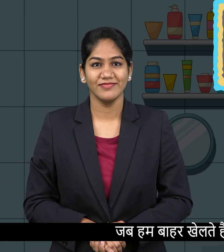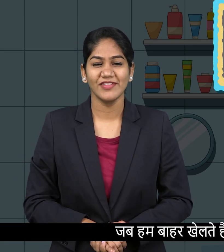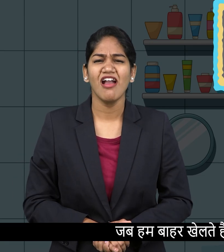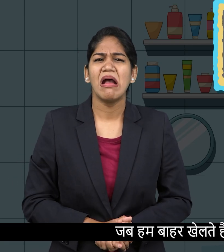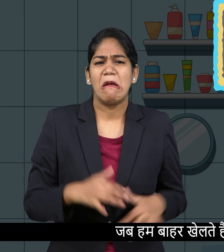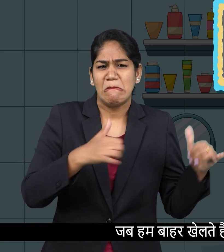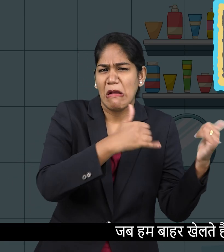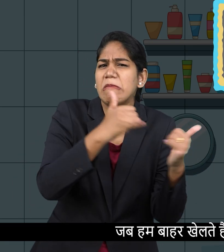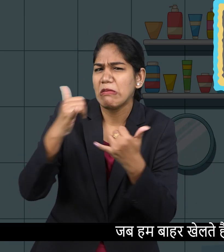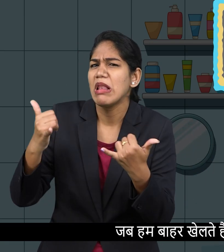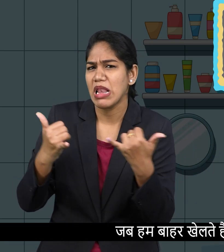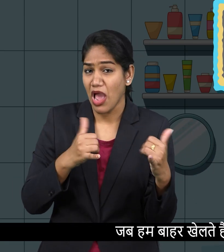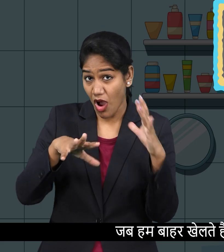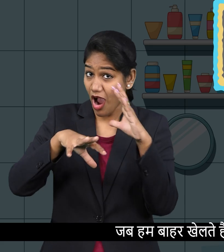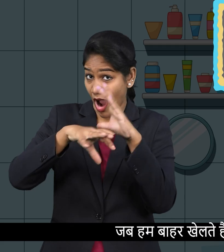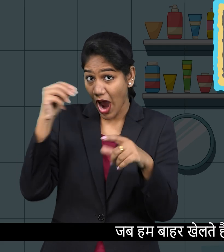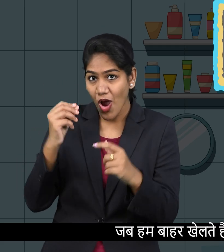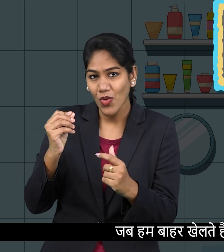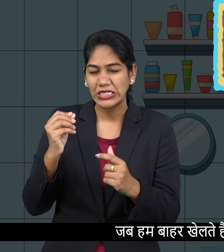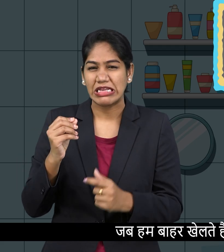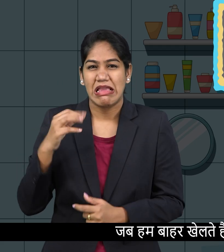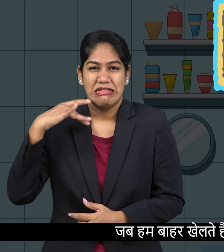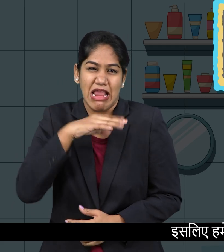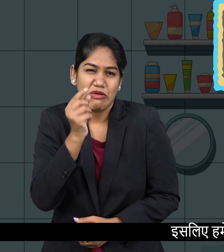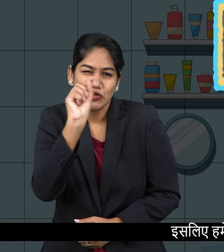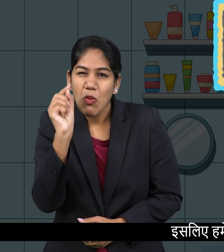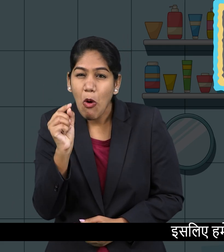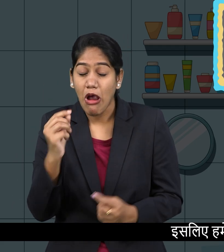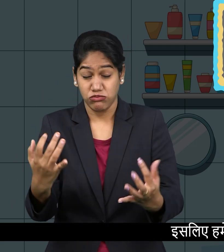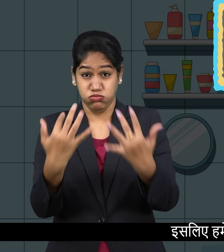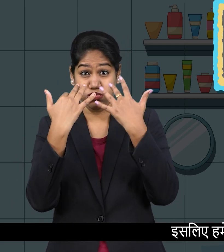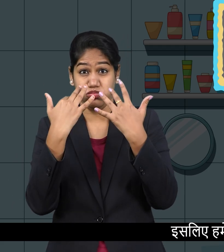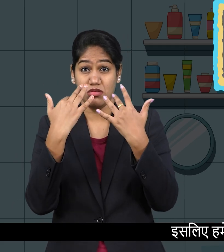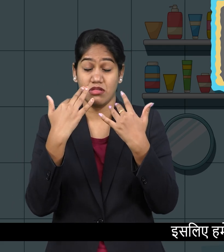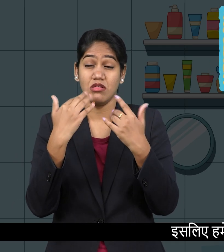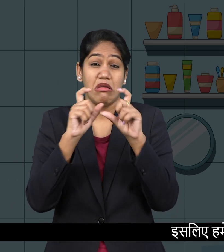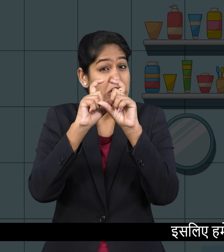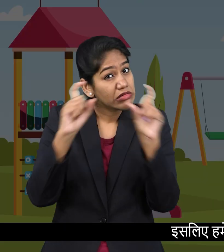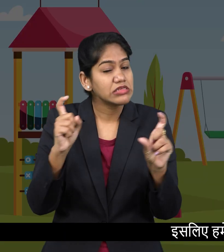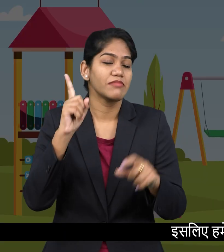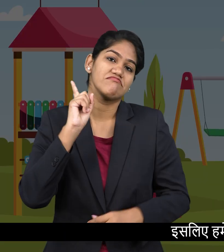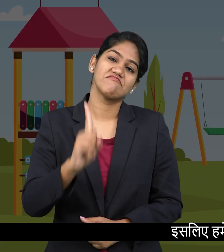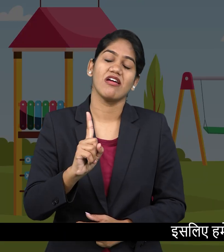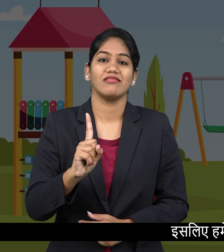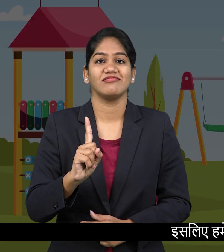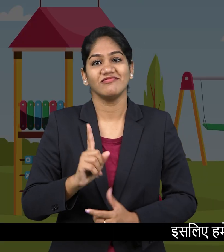जब हम बाहर खेलते हैं तो हमारी आंखों में धूल चली जाती है, इसलिए हमें उन्हें साफ रखना चाहिए।